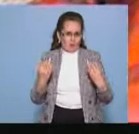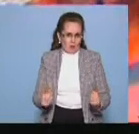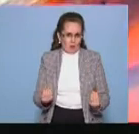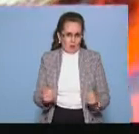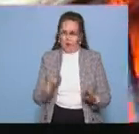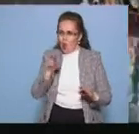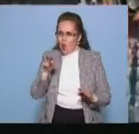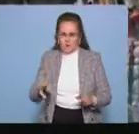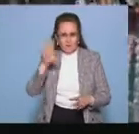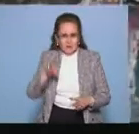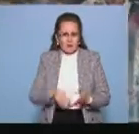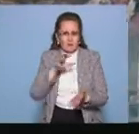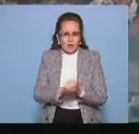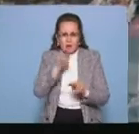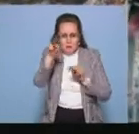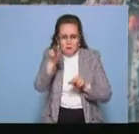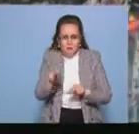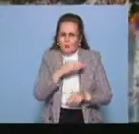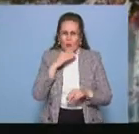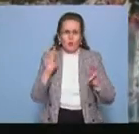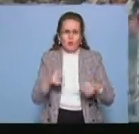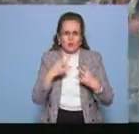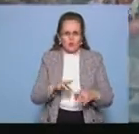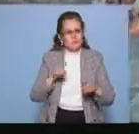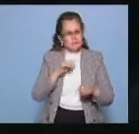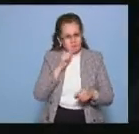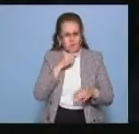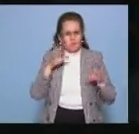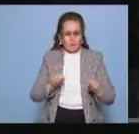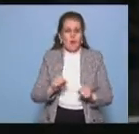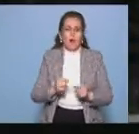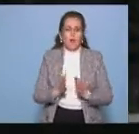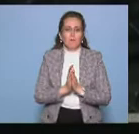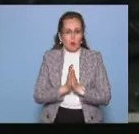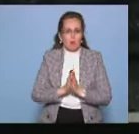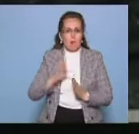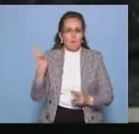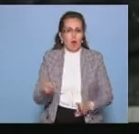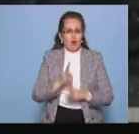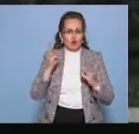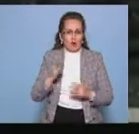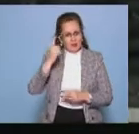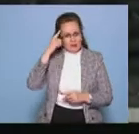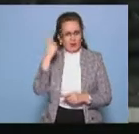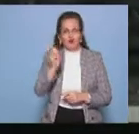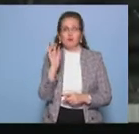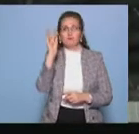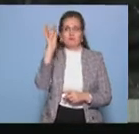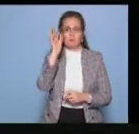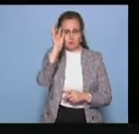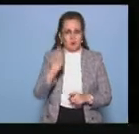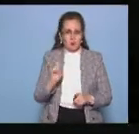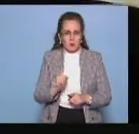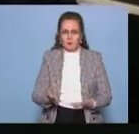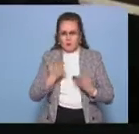А еще спасатели советуют установить в домах пожарные извещатели. По данным МЧС, только с января по апрель этого года из-за нарушения правил